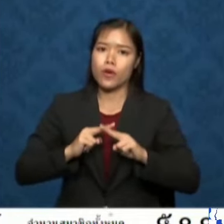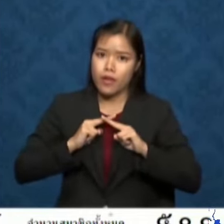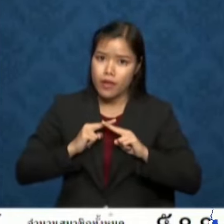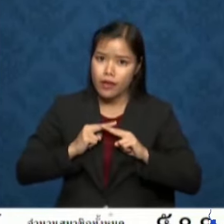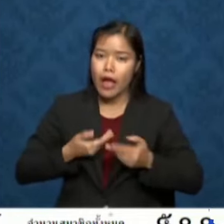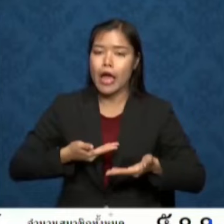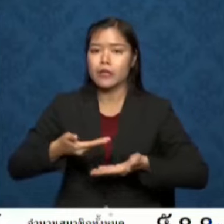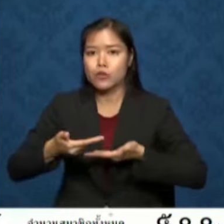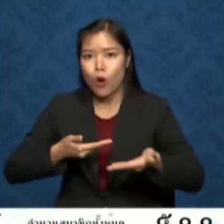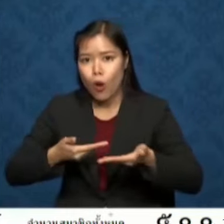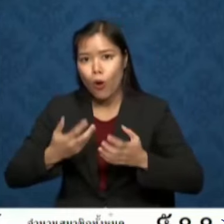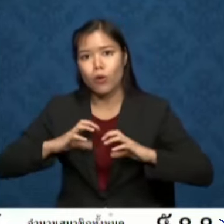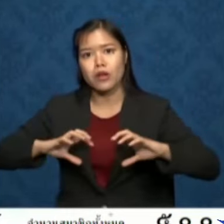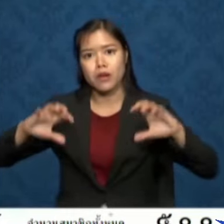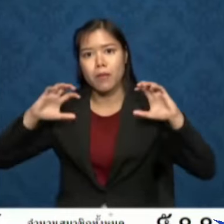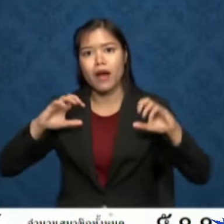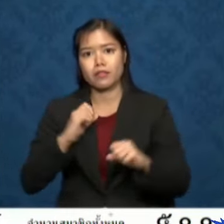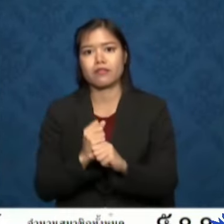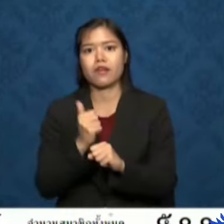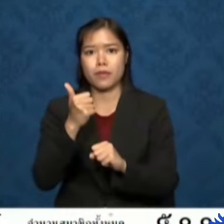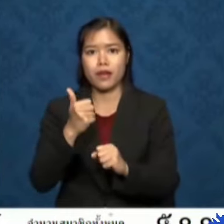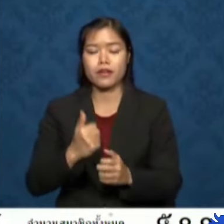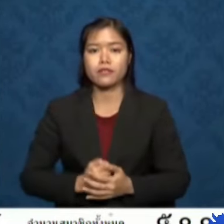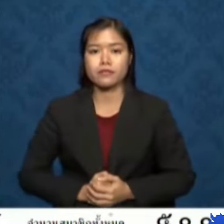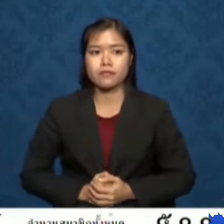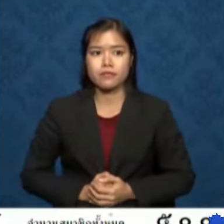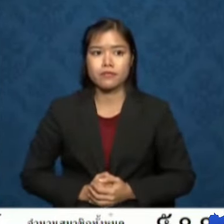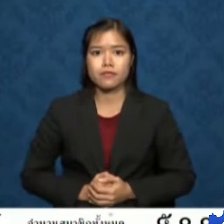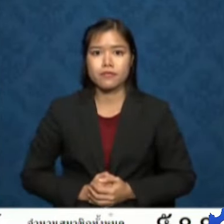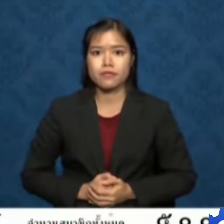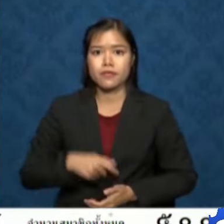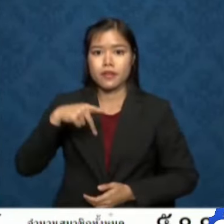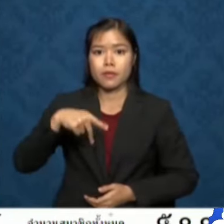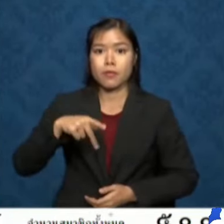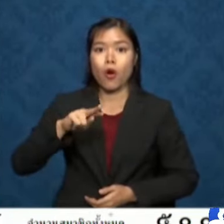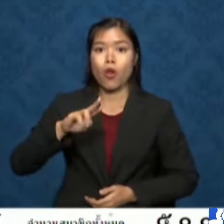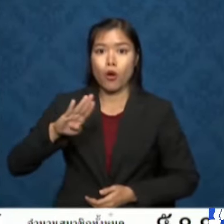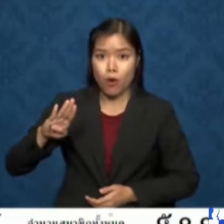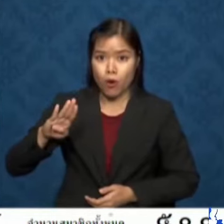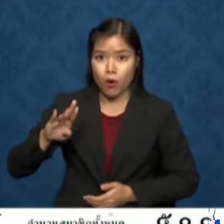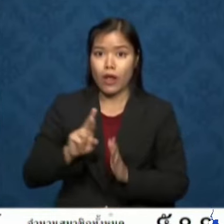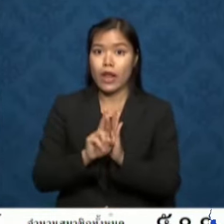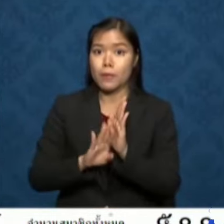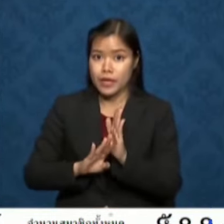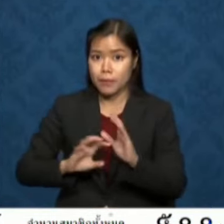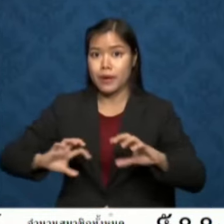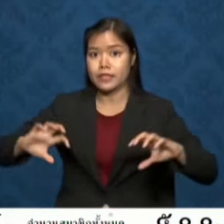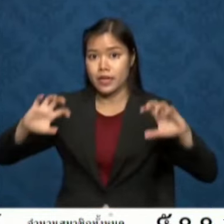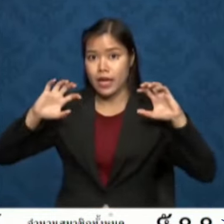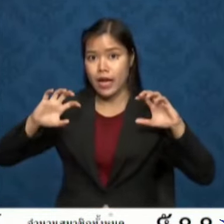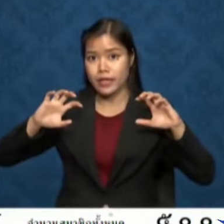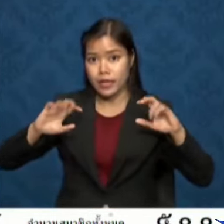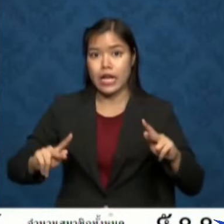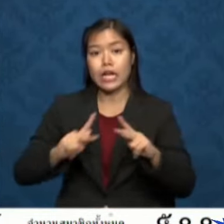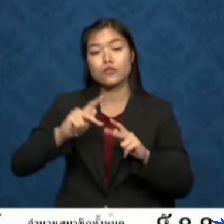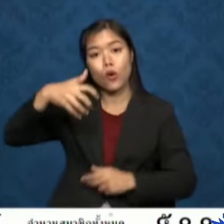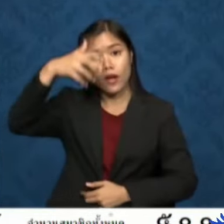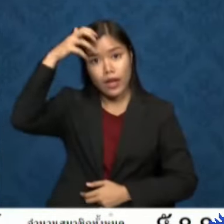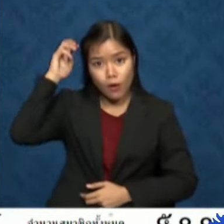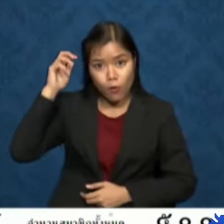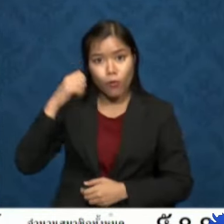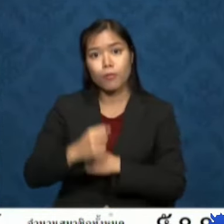รัฐบาลที่มีที่มาจากประชาชนได้อย่างพรบระเบียบราชการกลาโหม2551